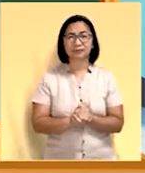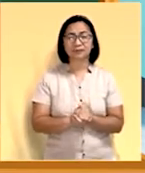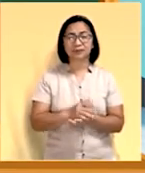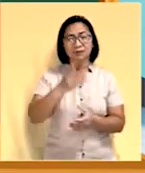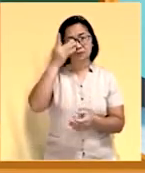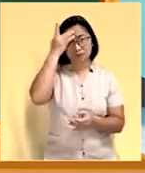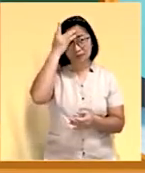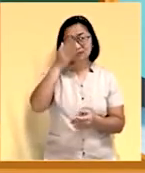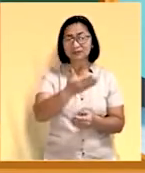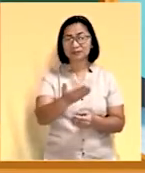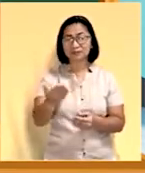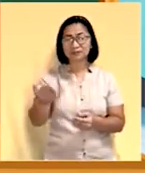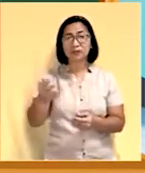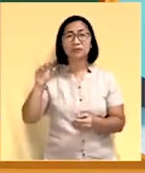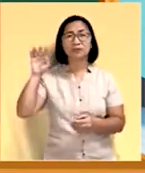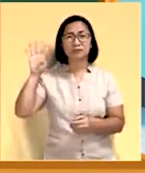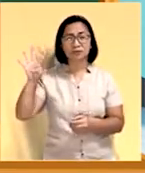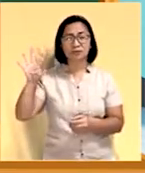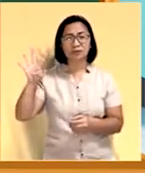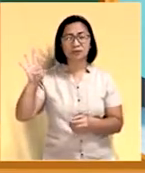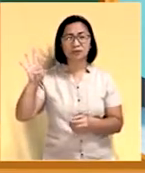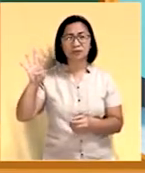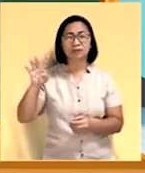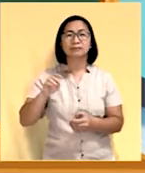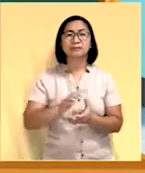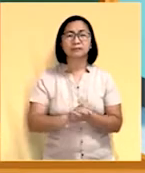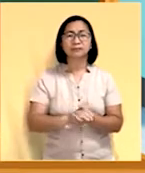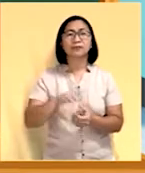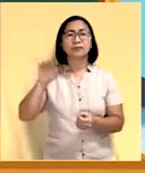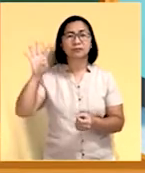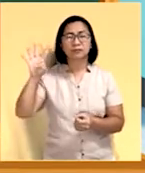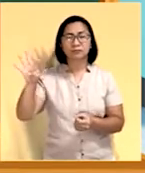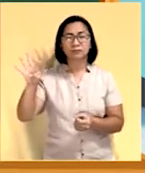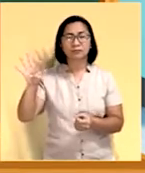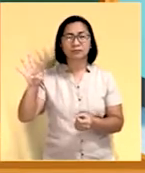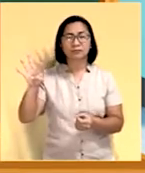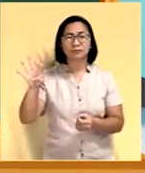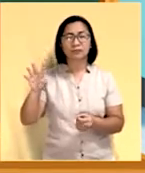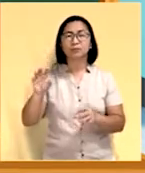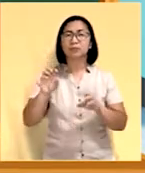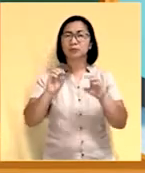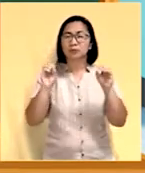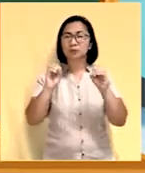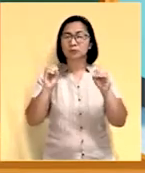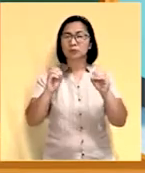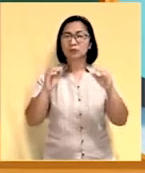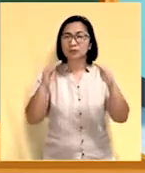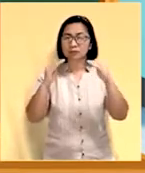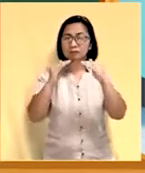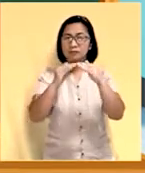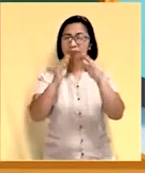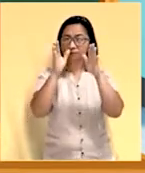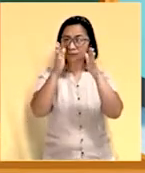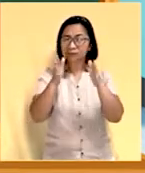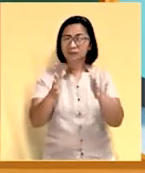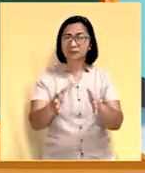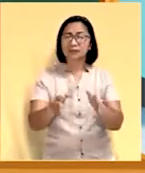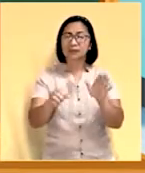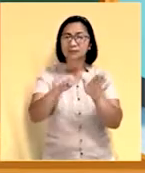Ang husay mo! 4! Ang 4 ay walang katapat na subtrahend.